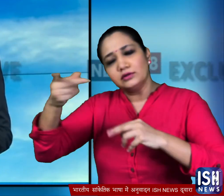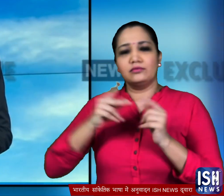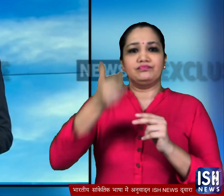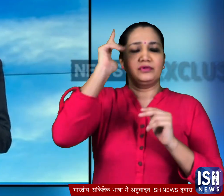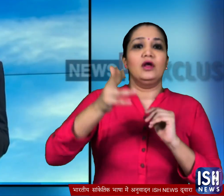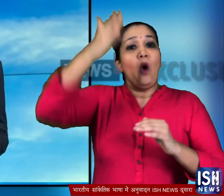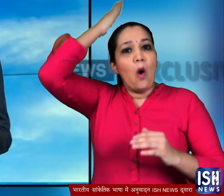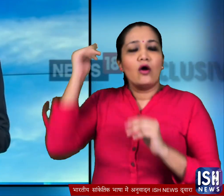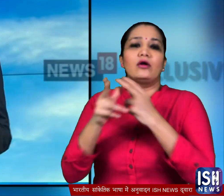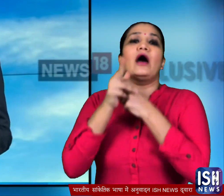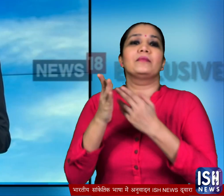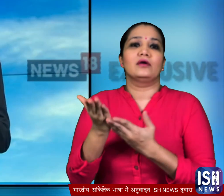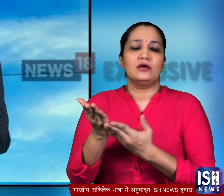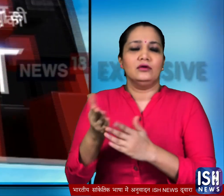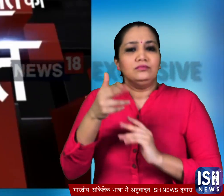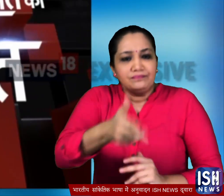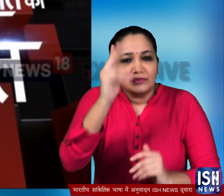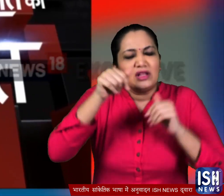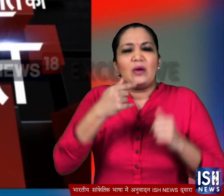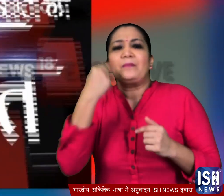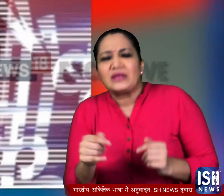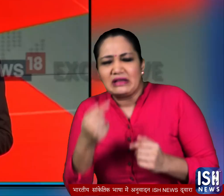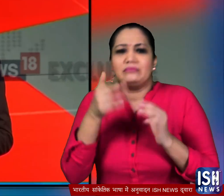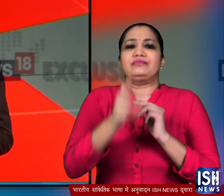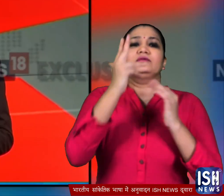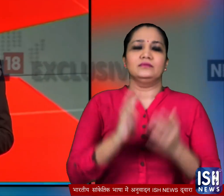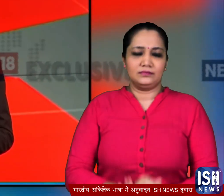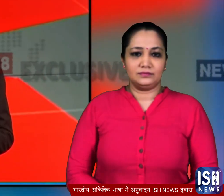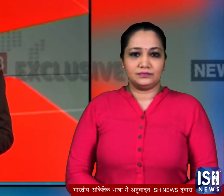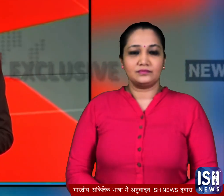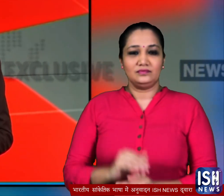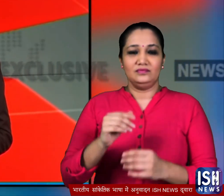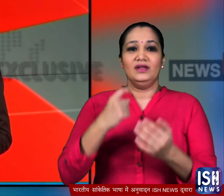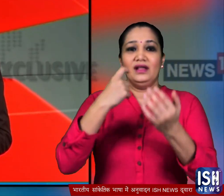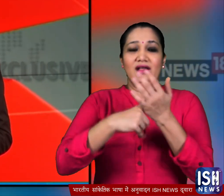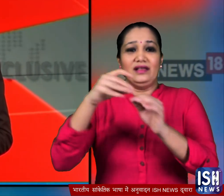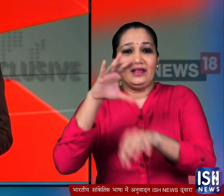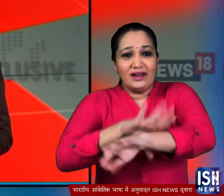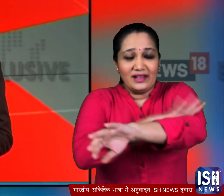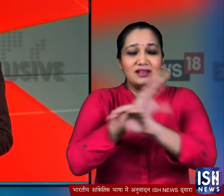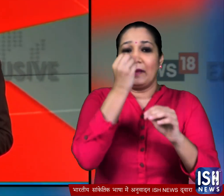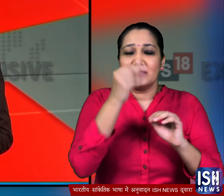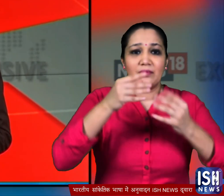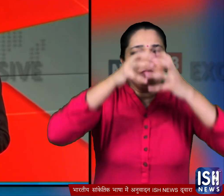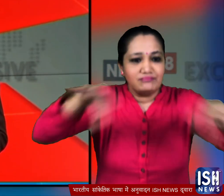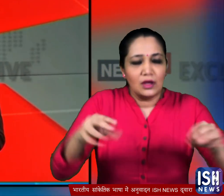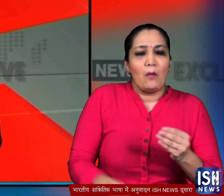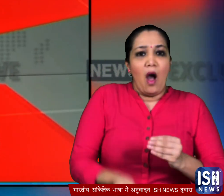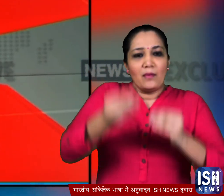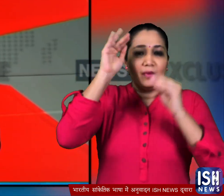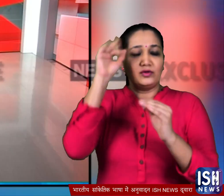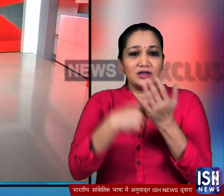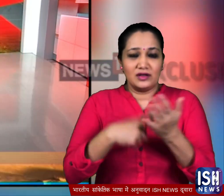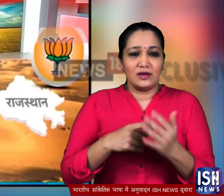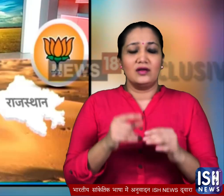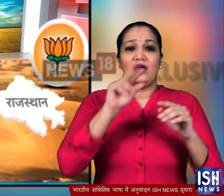फौजी है और अब गलती से गोली चलने की दुहाई दे रहा है। राजस्थान बीजेपी में घमासान तेज होने की खबर है। न्यूज 18 के भवानी सिंह की रिपोर्ट है